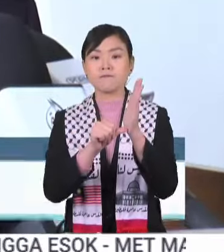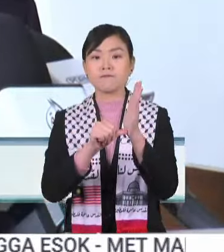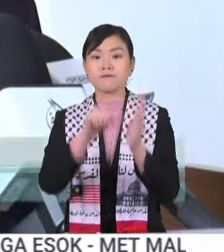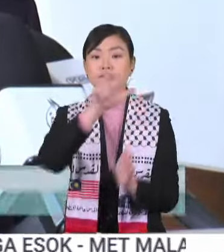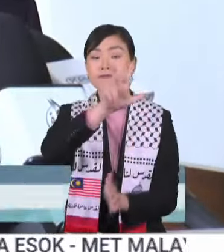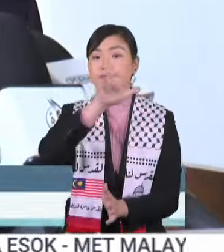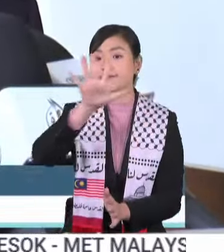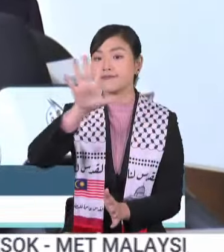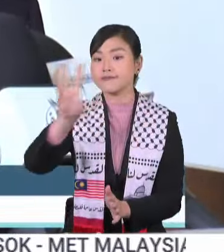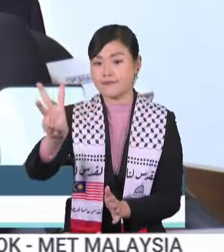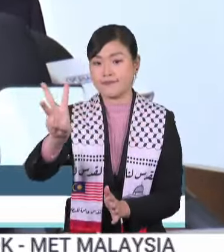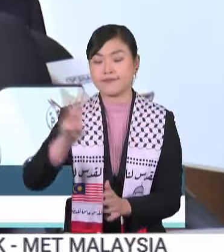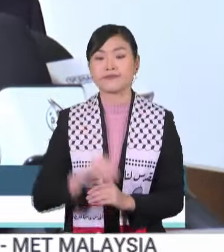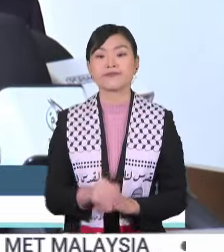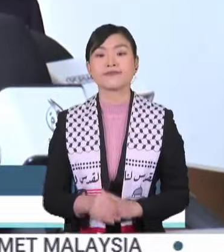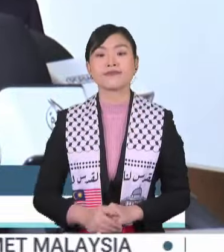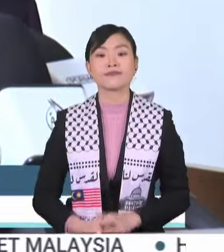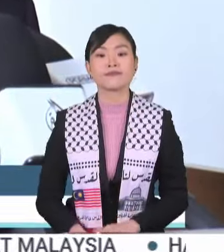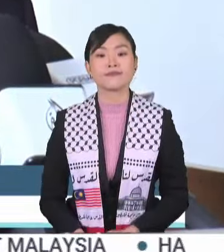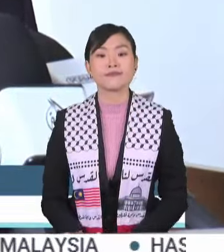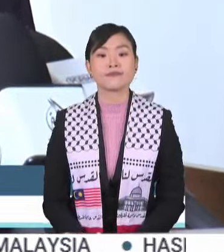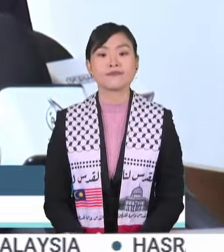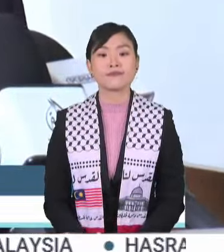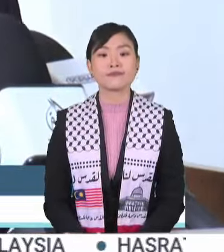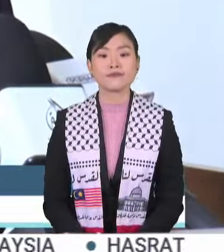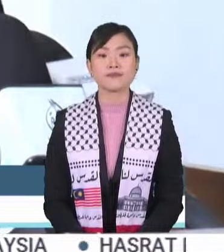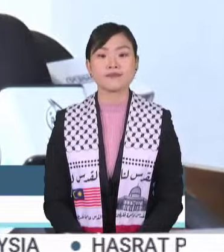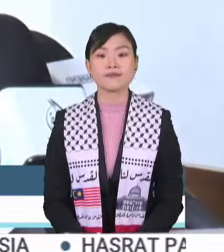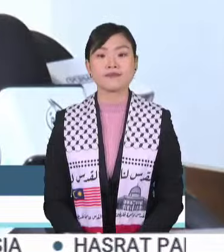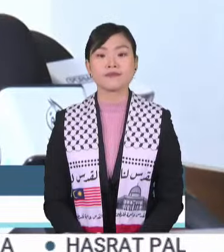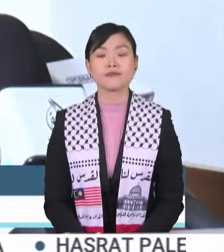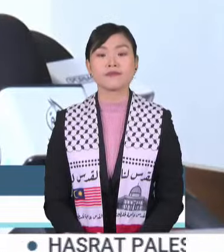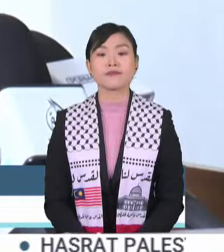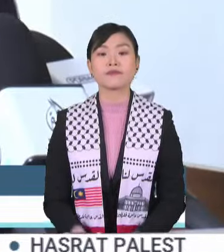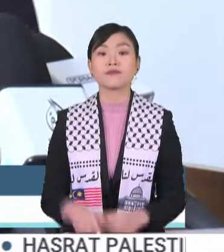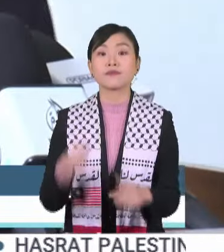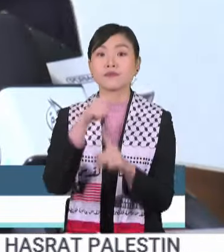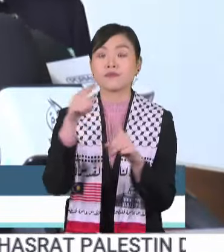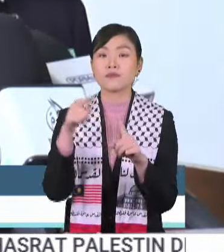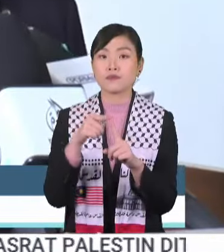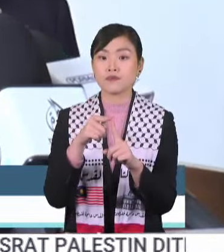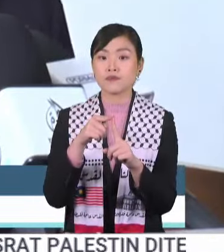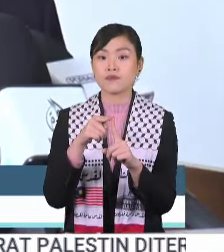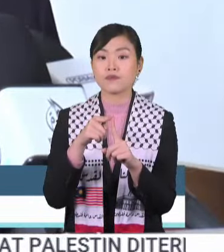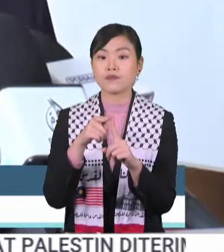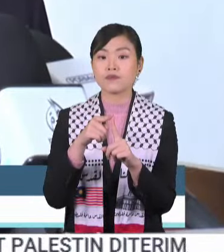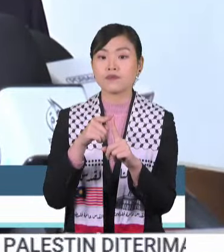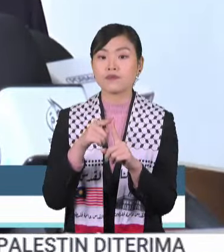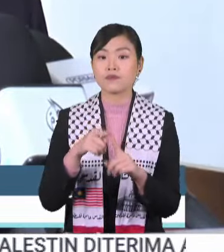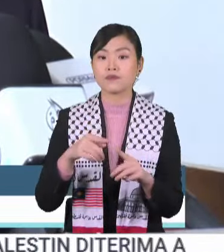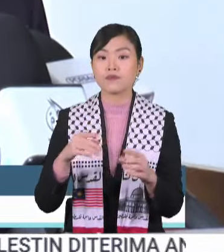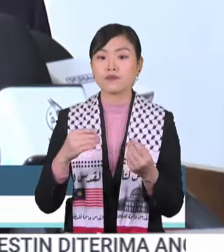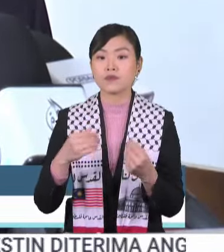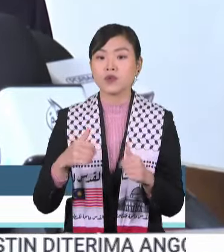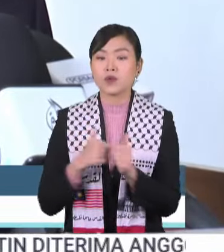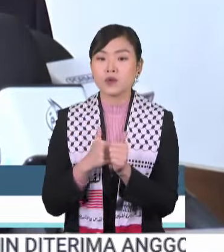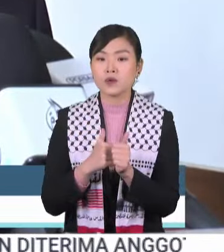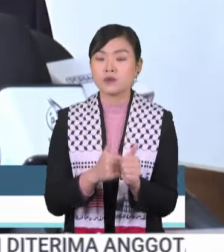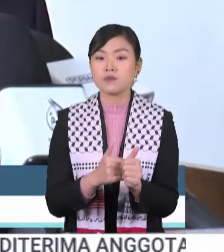seksyen Melarikan orang tetapi apabila keterangan-keterangan tidak